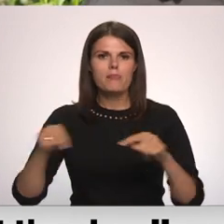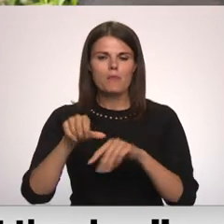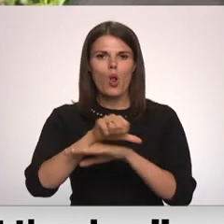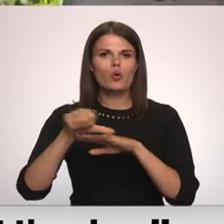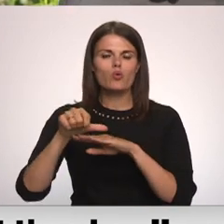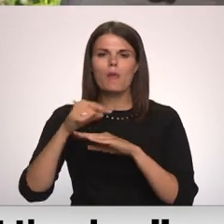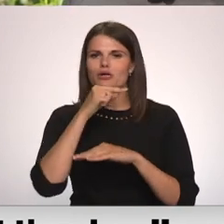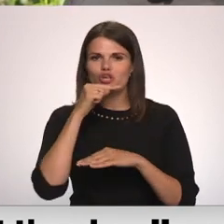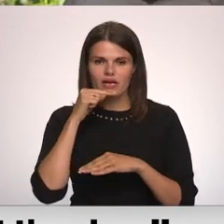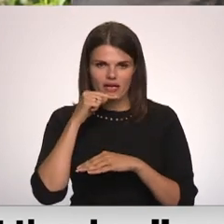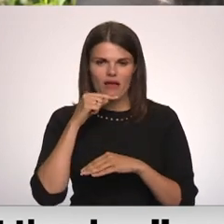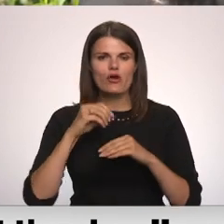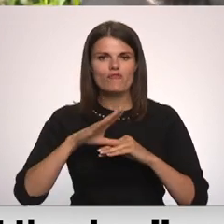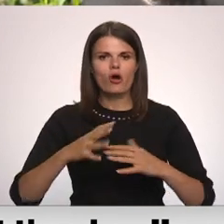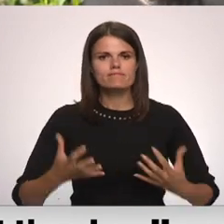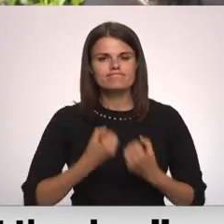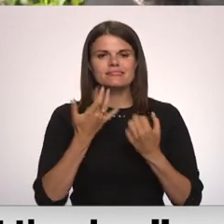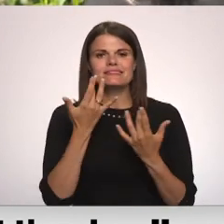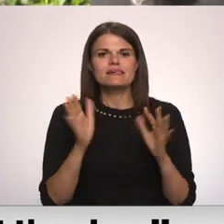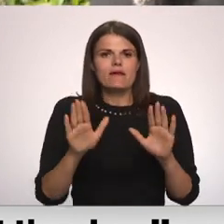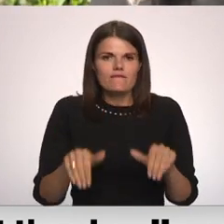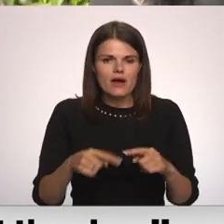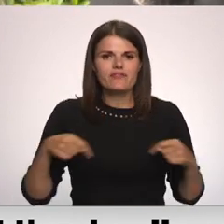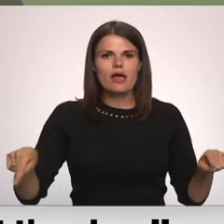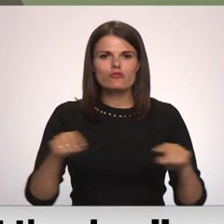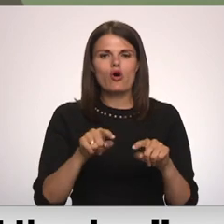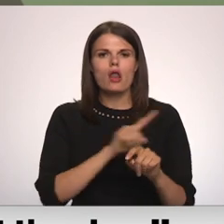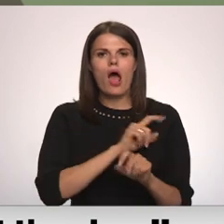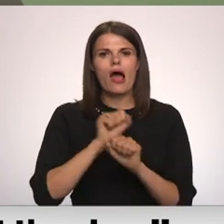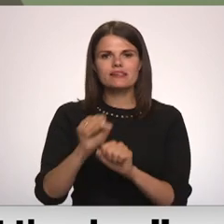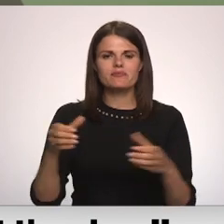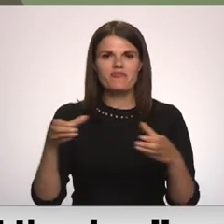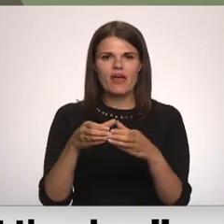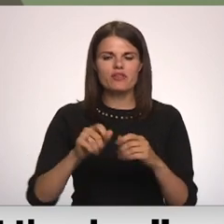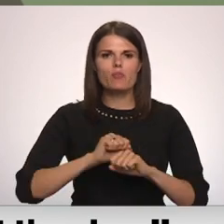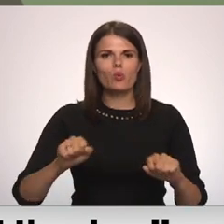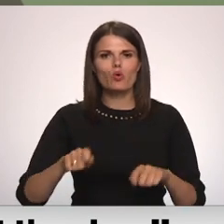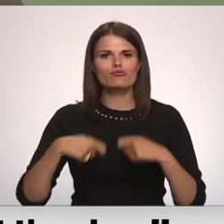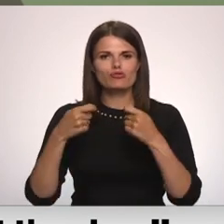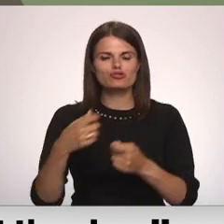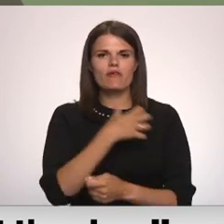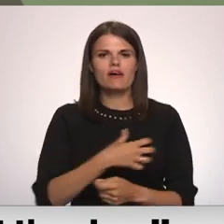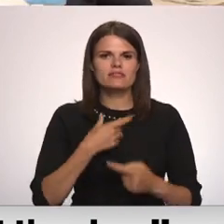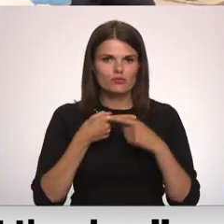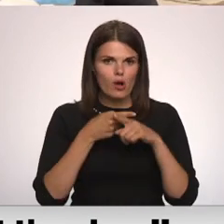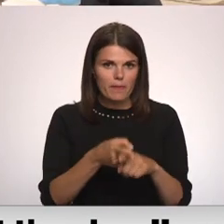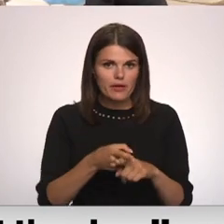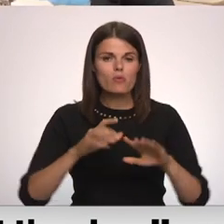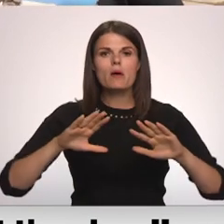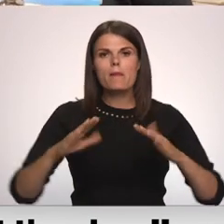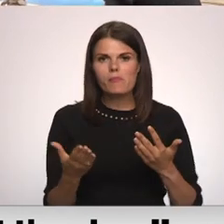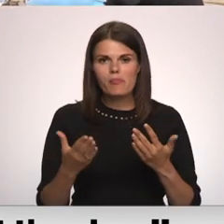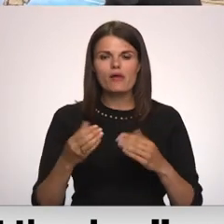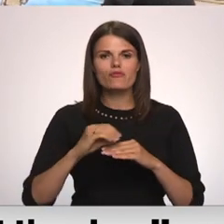Fonds apņēmies, cik vien iespējams teritoriālās aizsardzības vienības nodrošināt ar nepieciešamo aprīkojumu. Tomēr